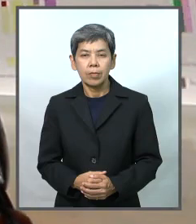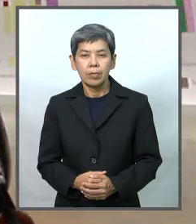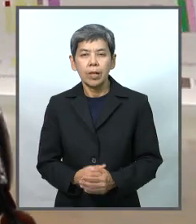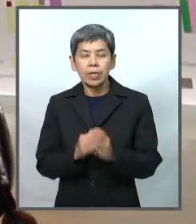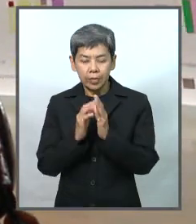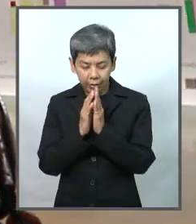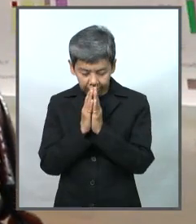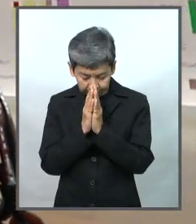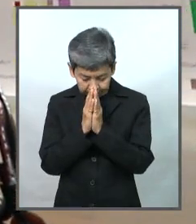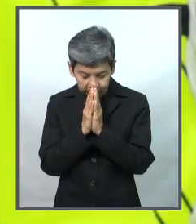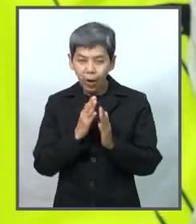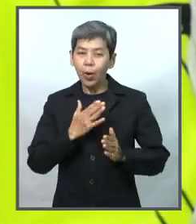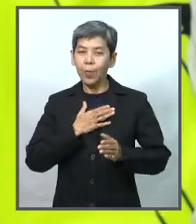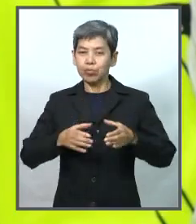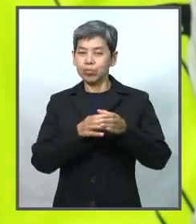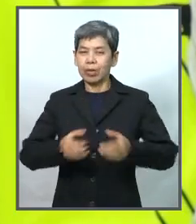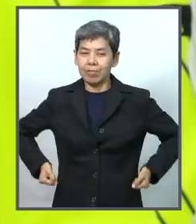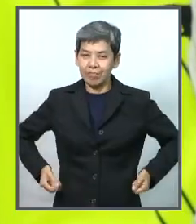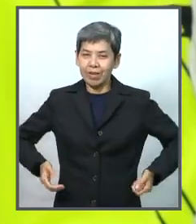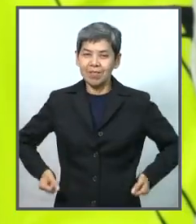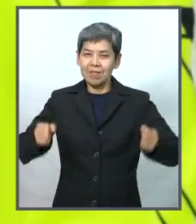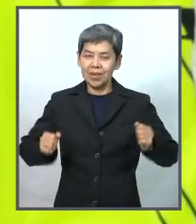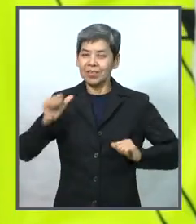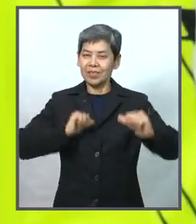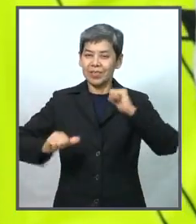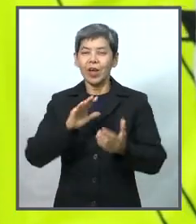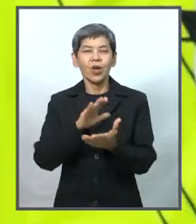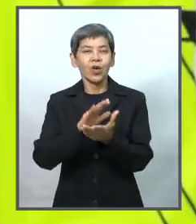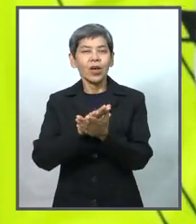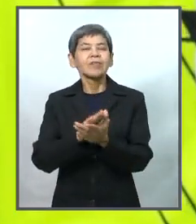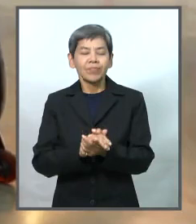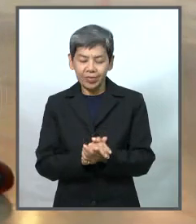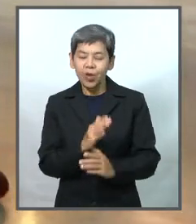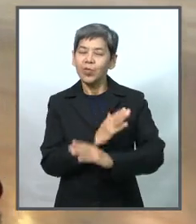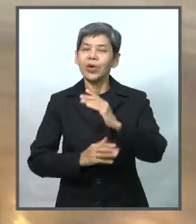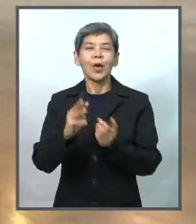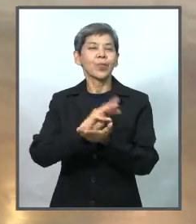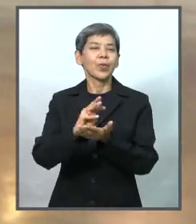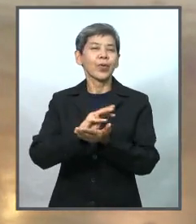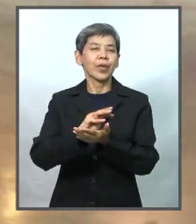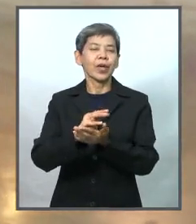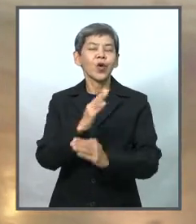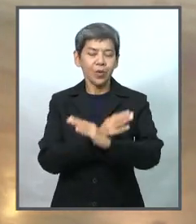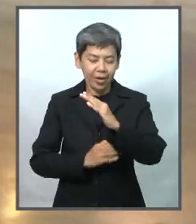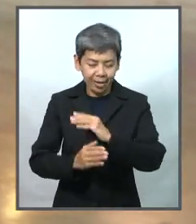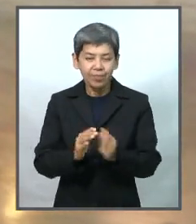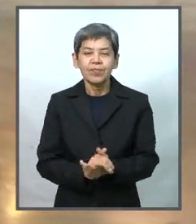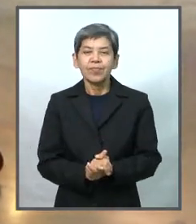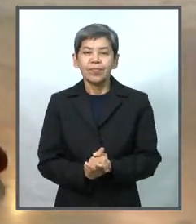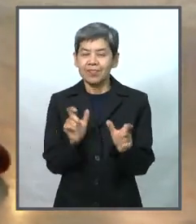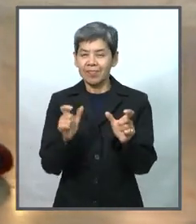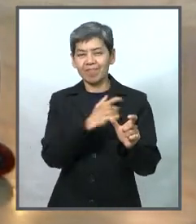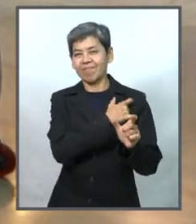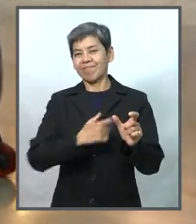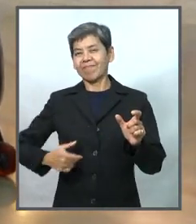สวัสดีครับผมทีมวิวแชร์แดนมาจากโรงเรียนศรีสังวาลของมูลนิธิอนุเคราะห์คนพิการในพระราชู